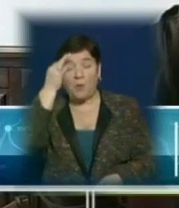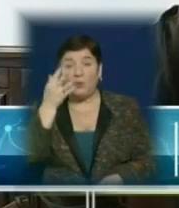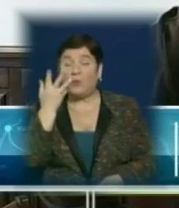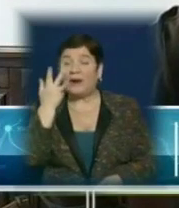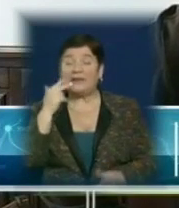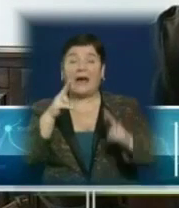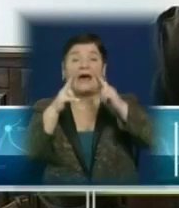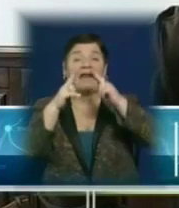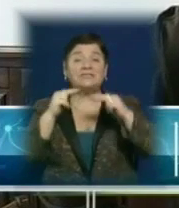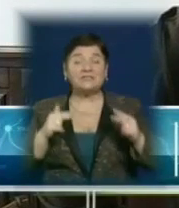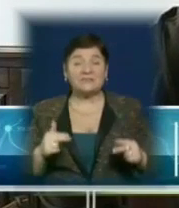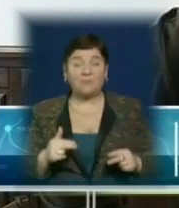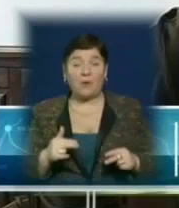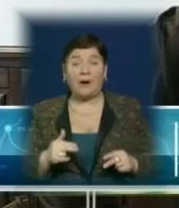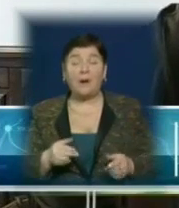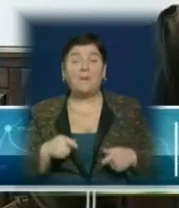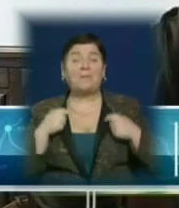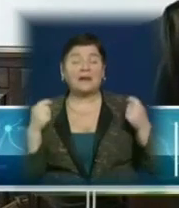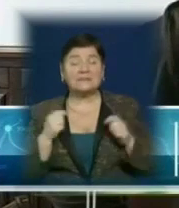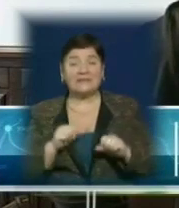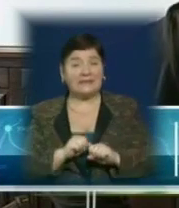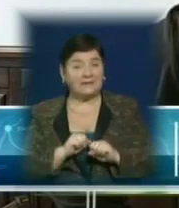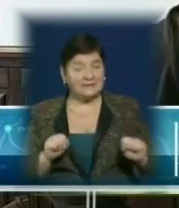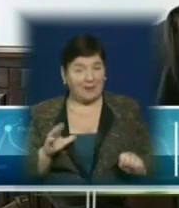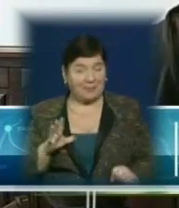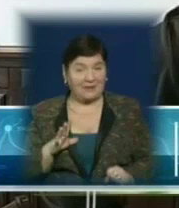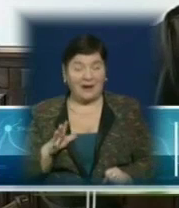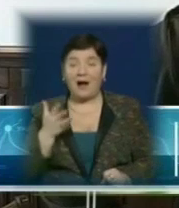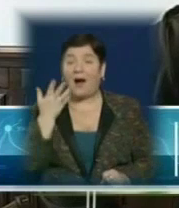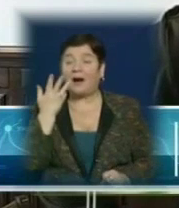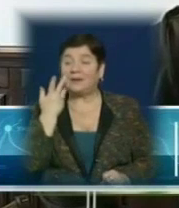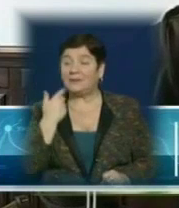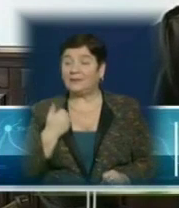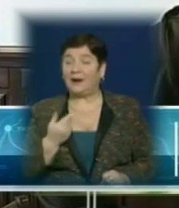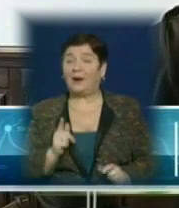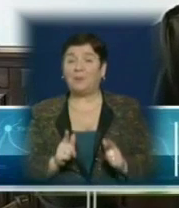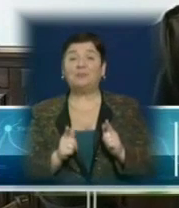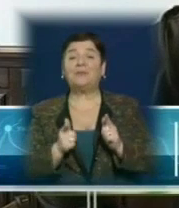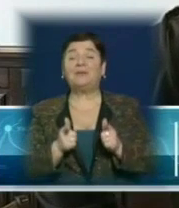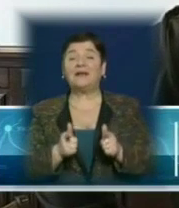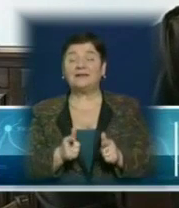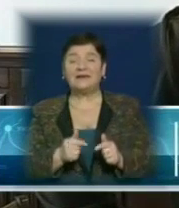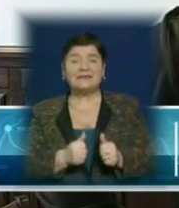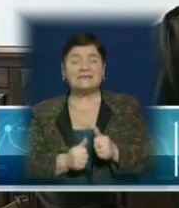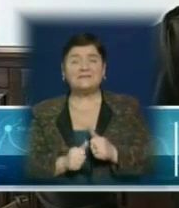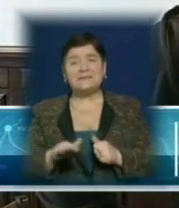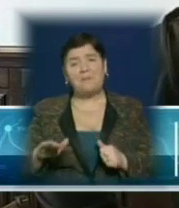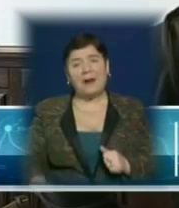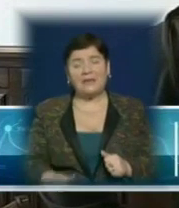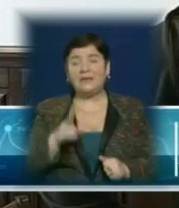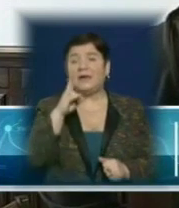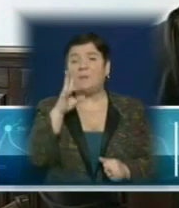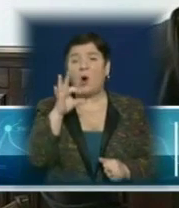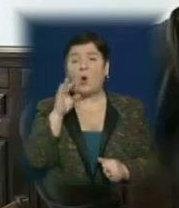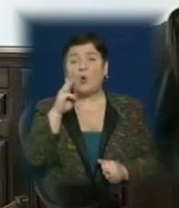Рождество праздновати було не можна. І от тоді я попав маленьким зовсім в Кошиці, і було написано